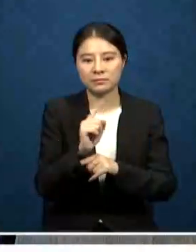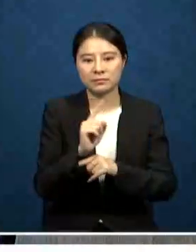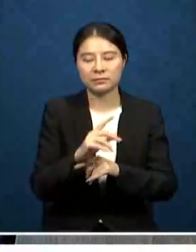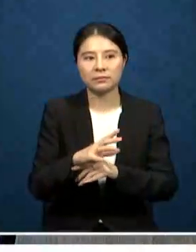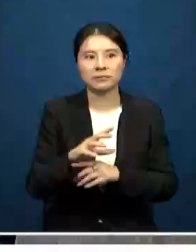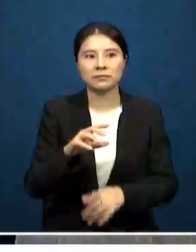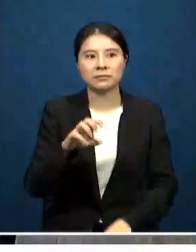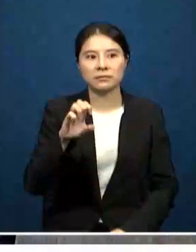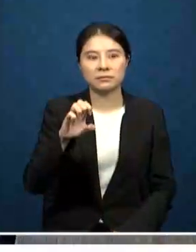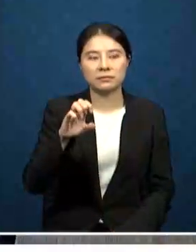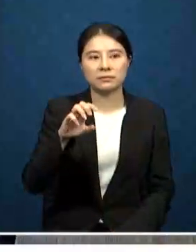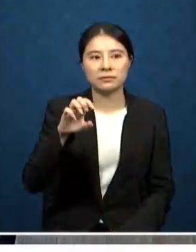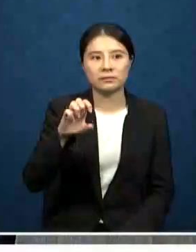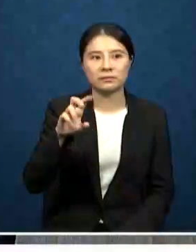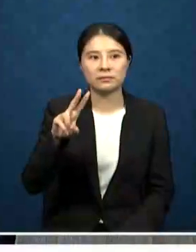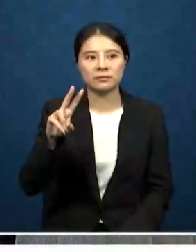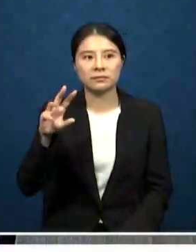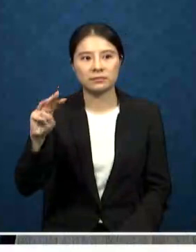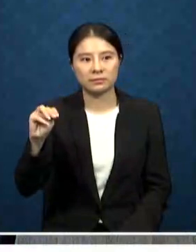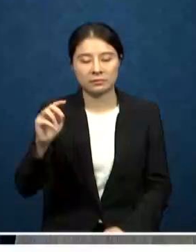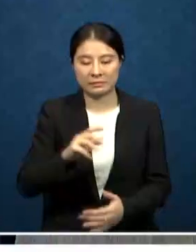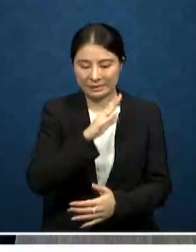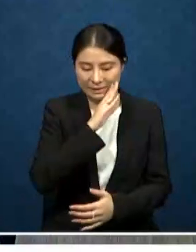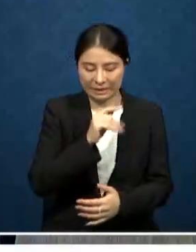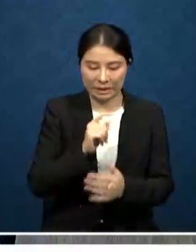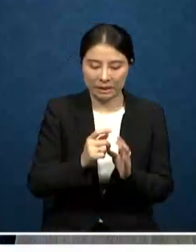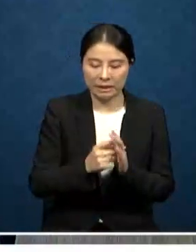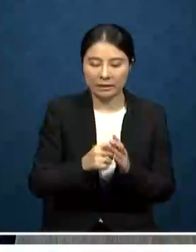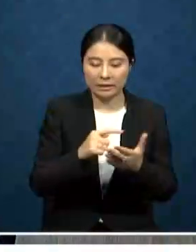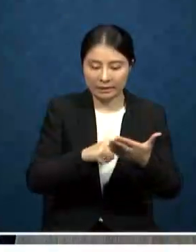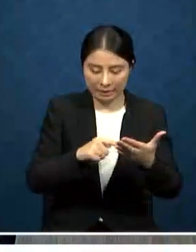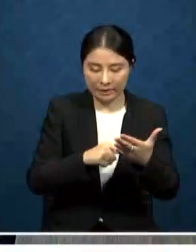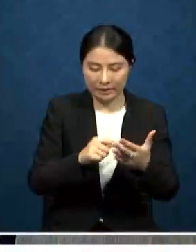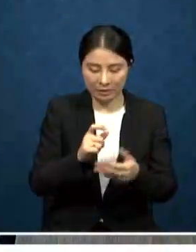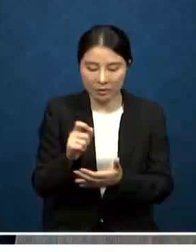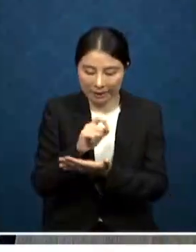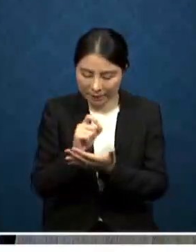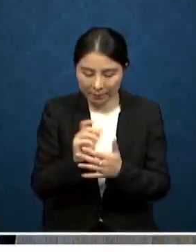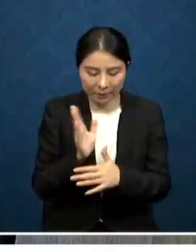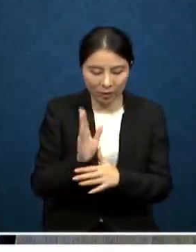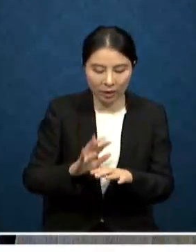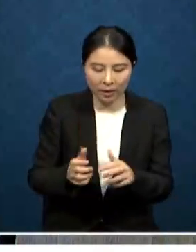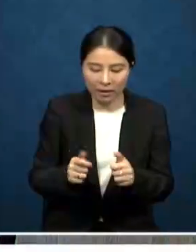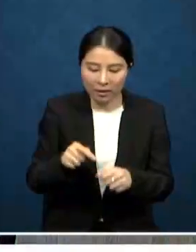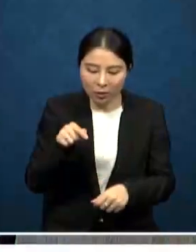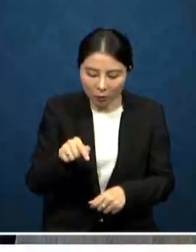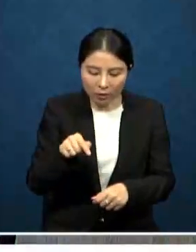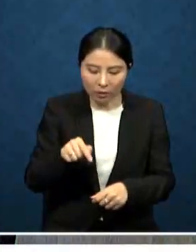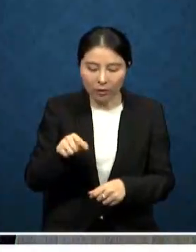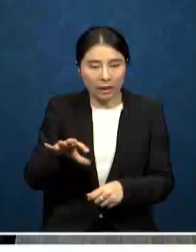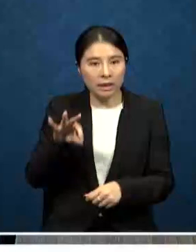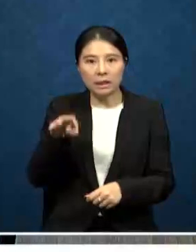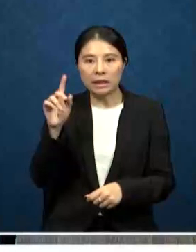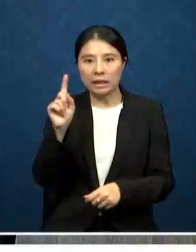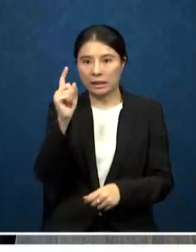evm Electronic voting Machineมาใช้ของกกตผมก็อยู่ในคณะกรรมาธิการ